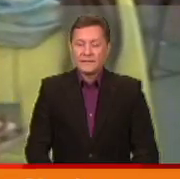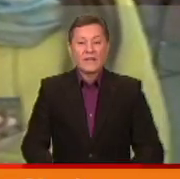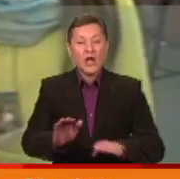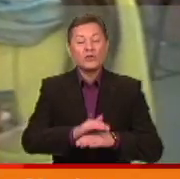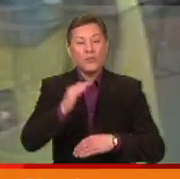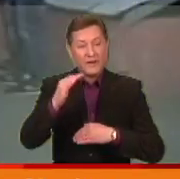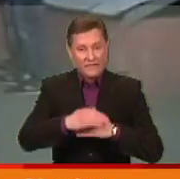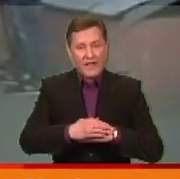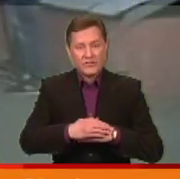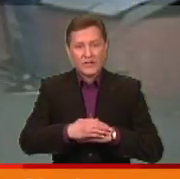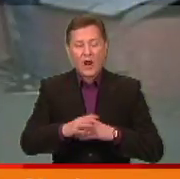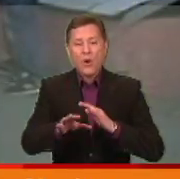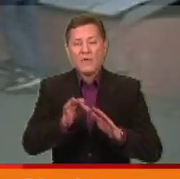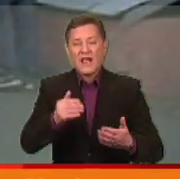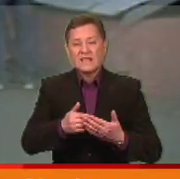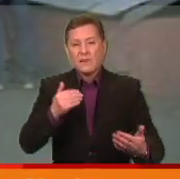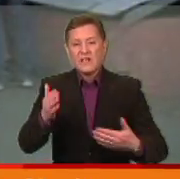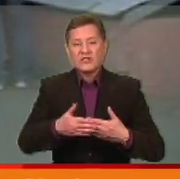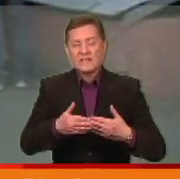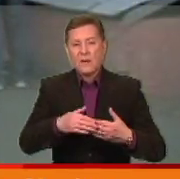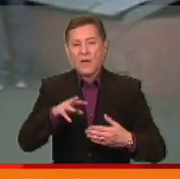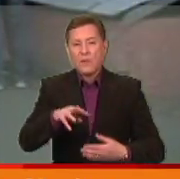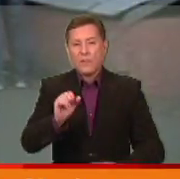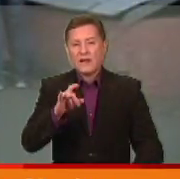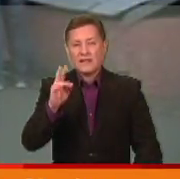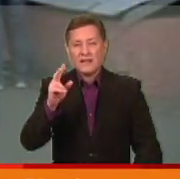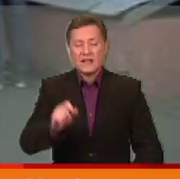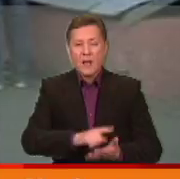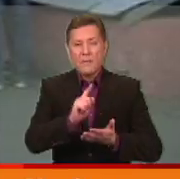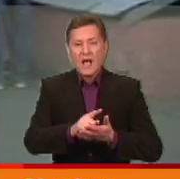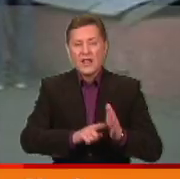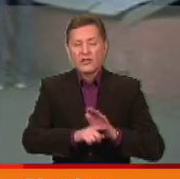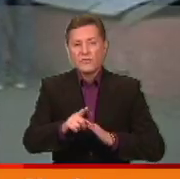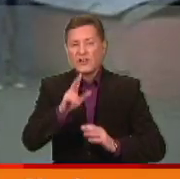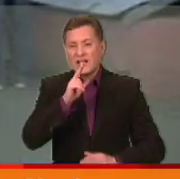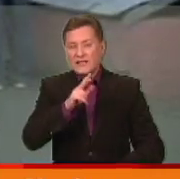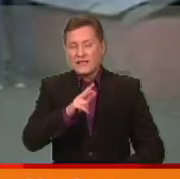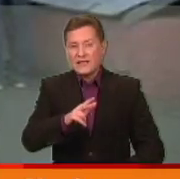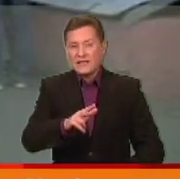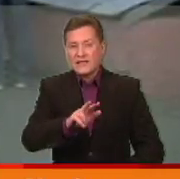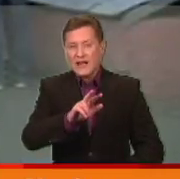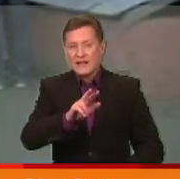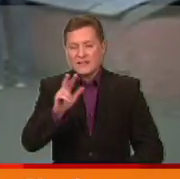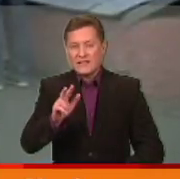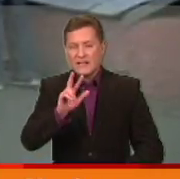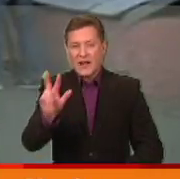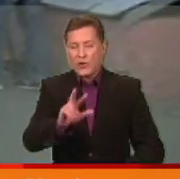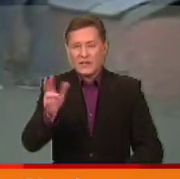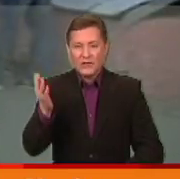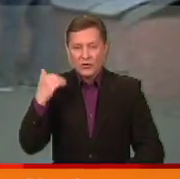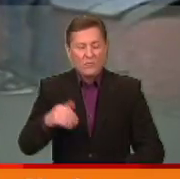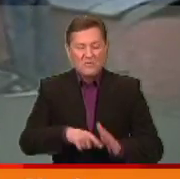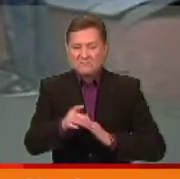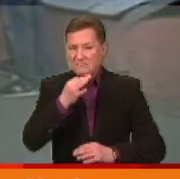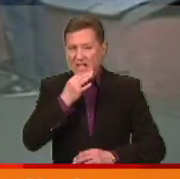Доброго вечора, Юля. Обрання запобіжного заходу Миколі Мартиненкові мало розпочатися ще 3 години тому, однак не розпочалося і досі.